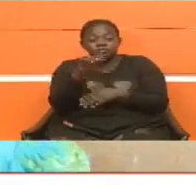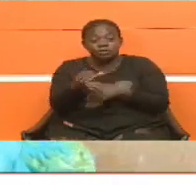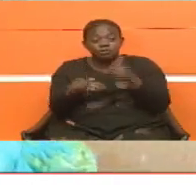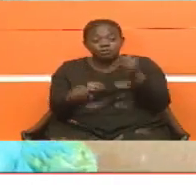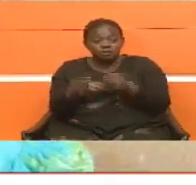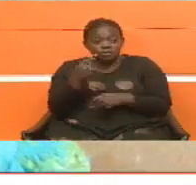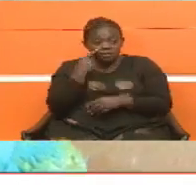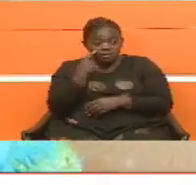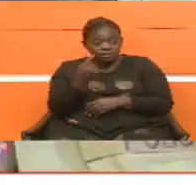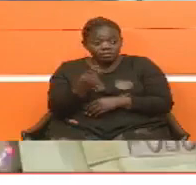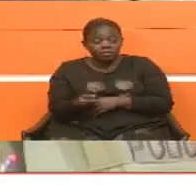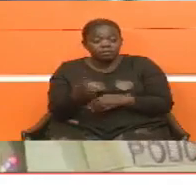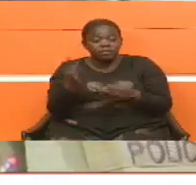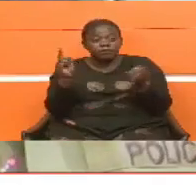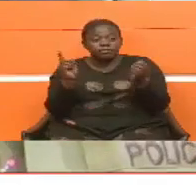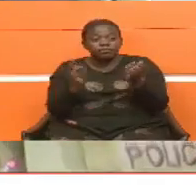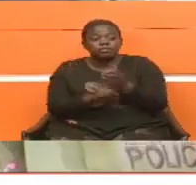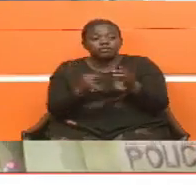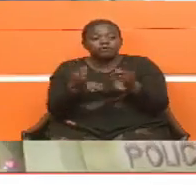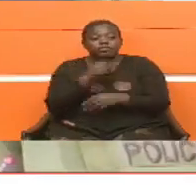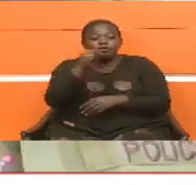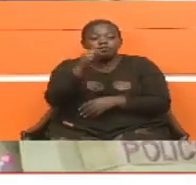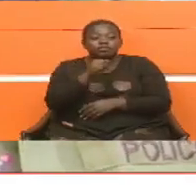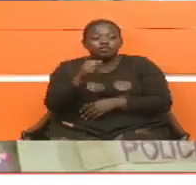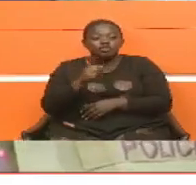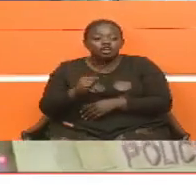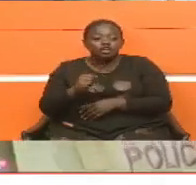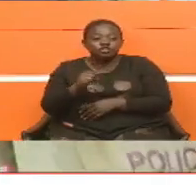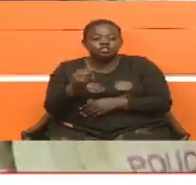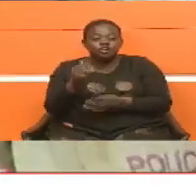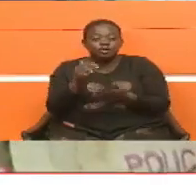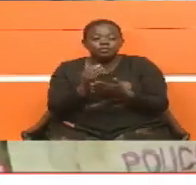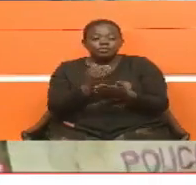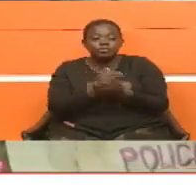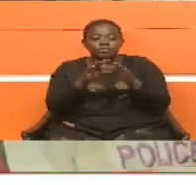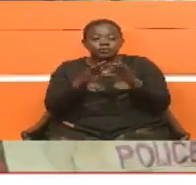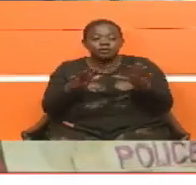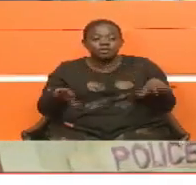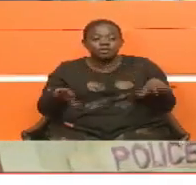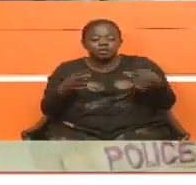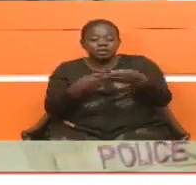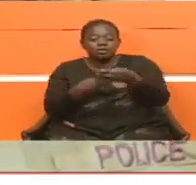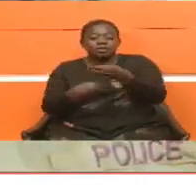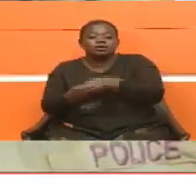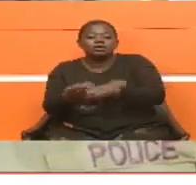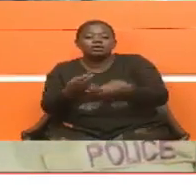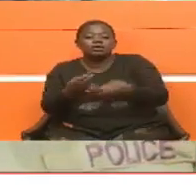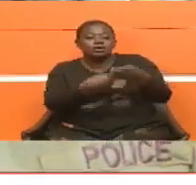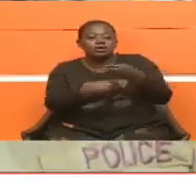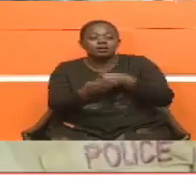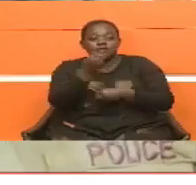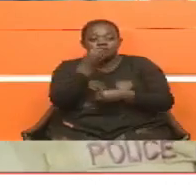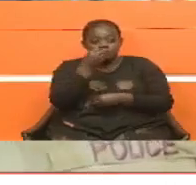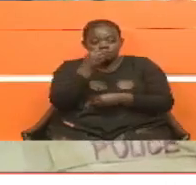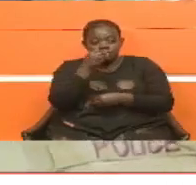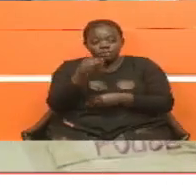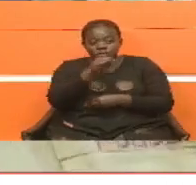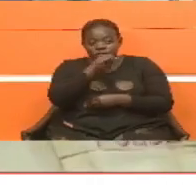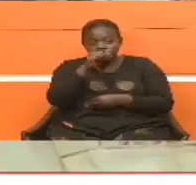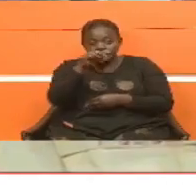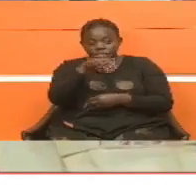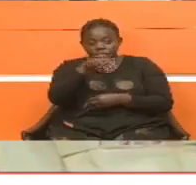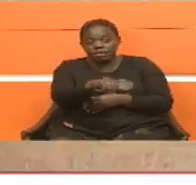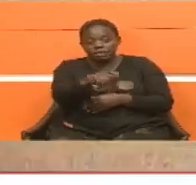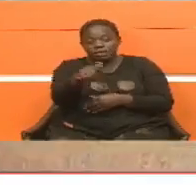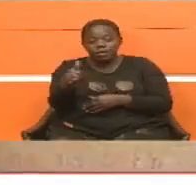gwe batunuulidde okufuna okuva eri jjajjaabwe kubanga ettaka lyonna azaalitunda nga ssente azimeketa ne bawala be